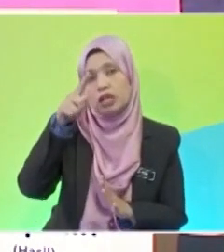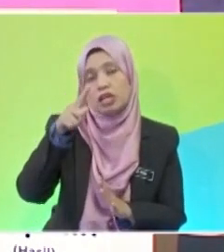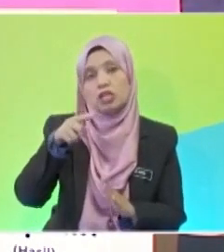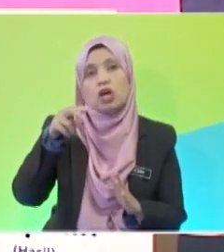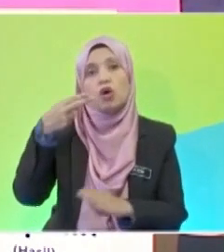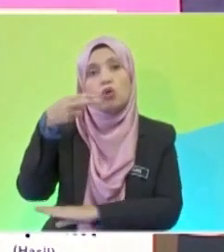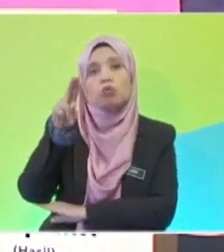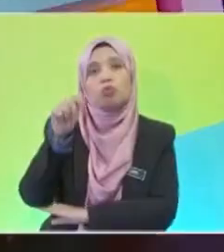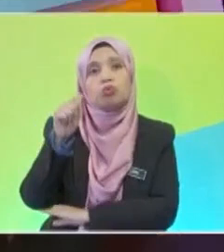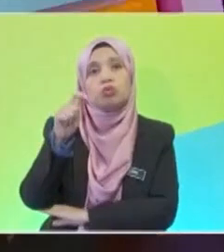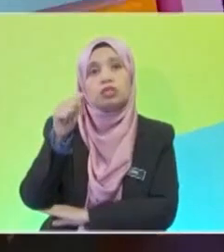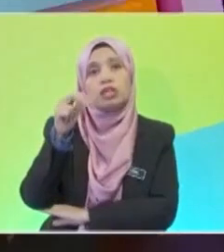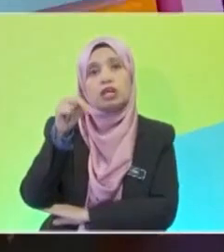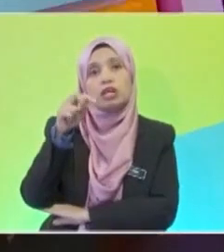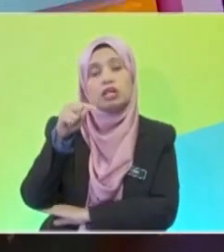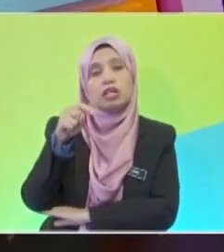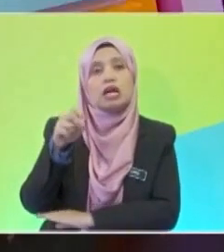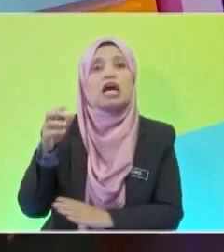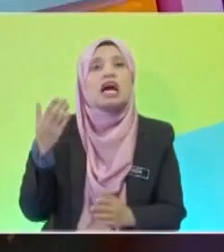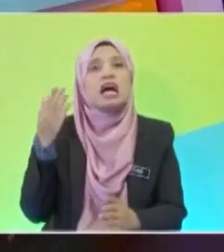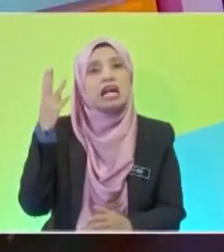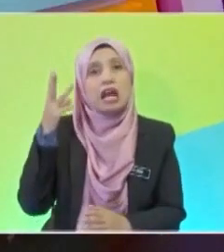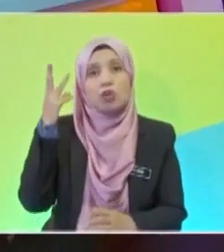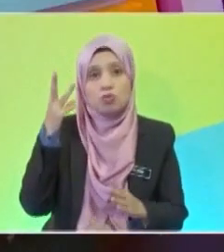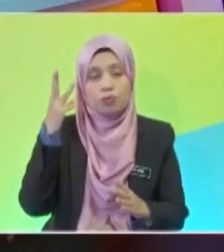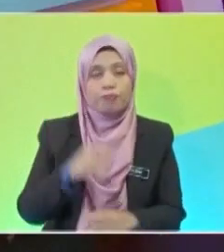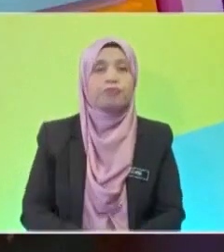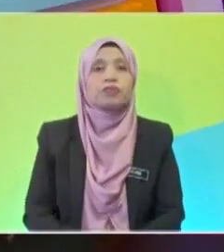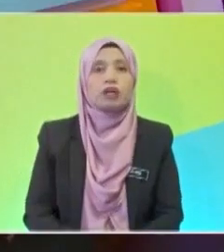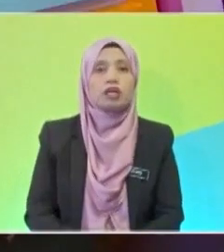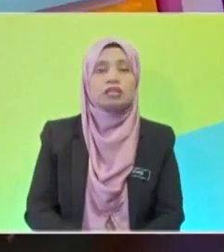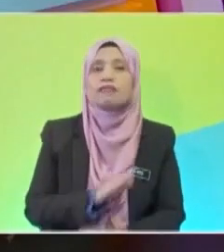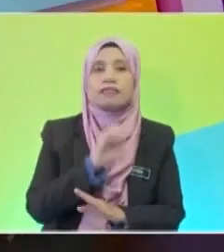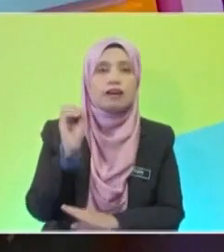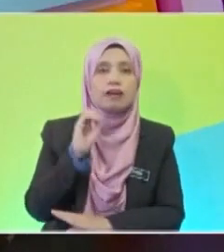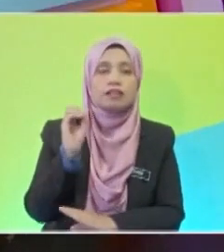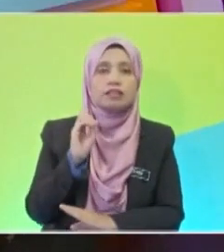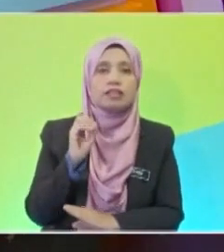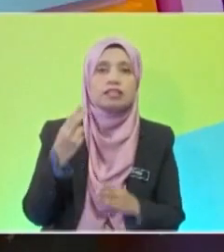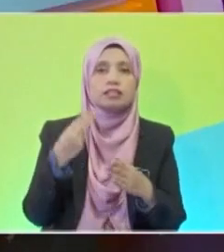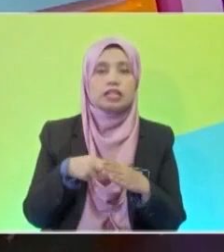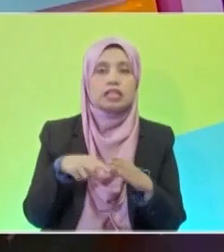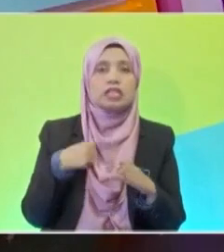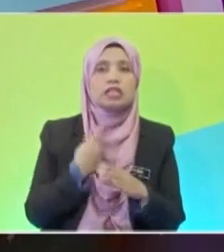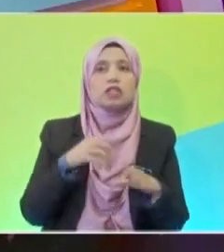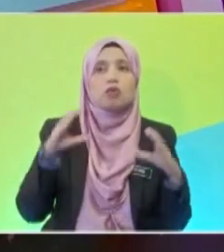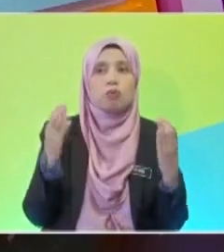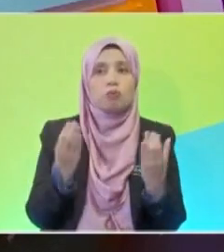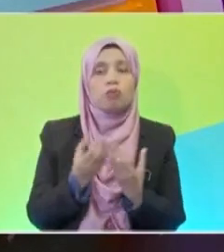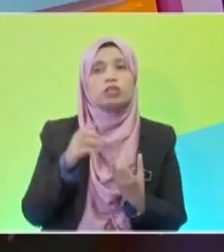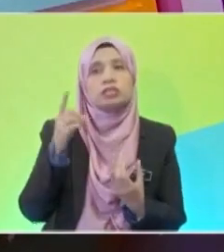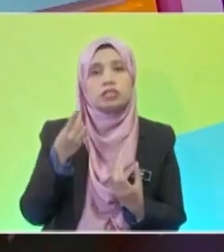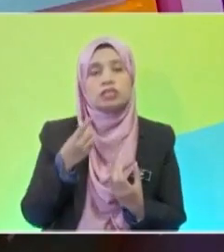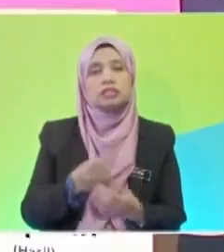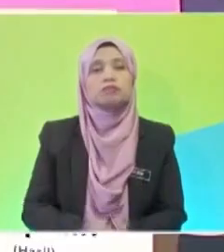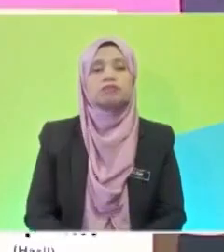Dia dah belajar peruntukan hutang ragu, dia ingat susut nilai ni pun ada hasil. Oh. Tak ada. Kita tak buat perbandingan. Kita kumpul susut nilai ini.